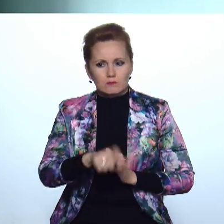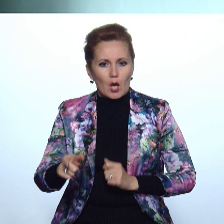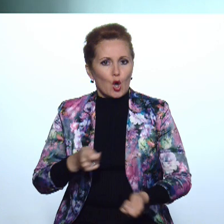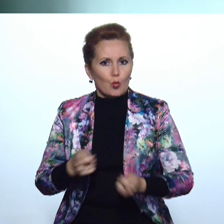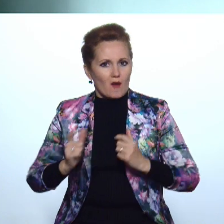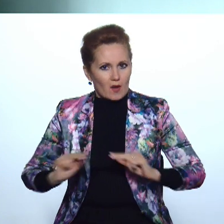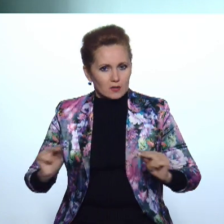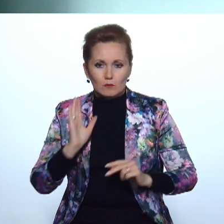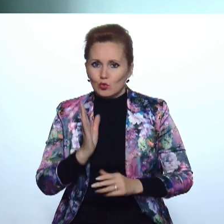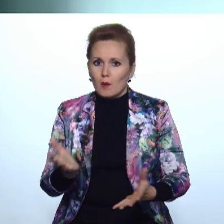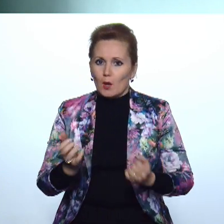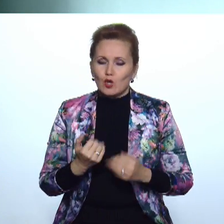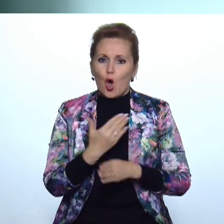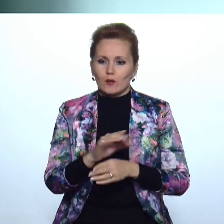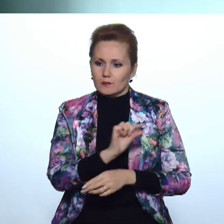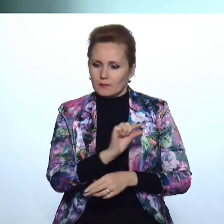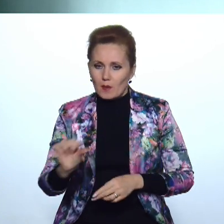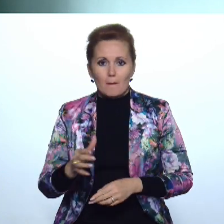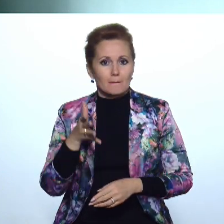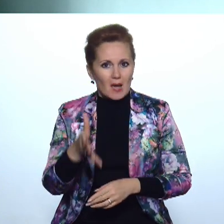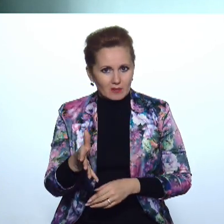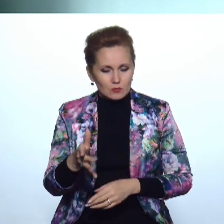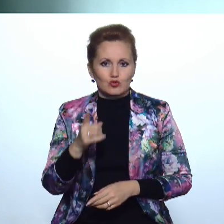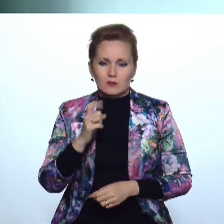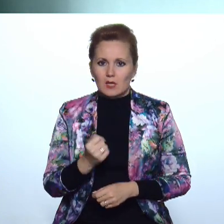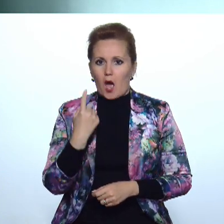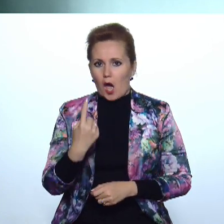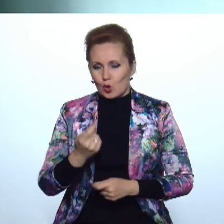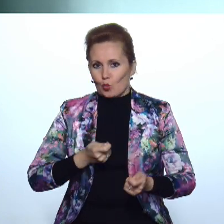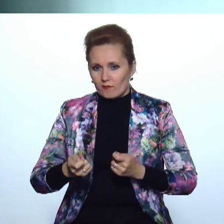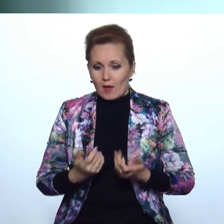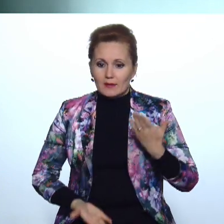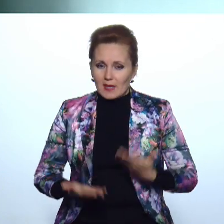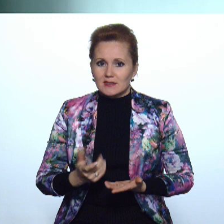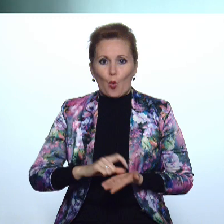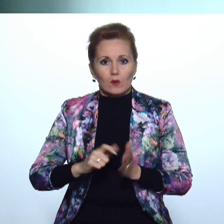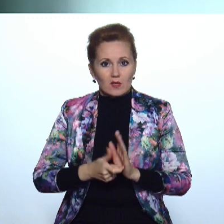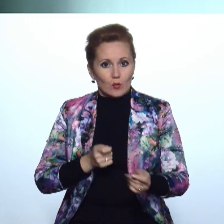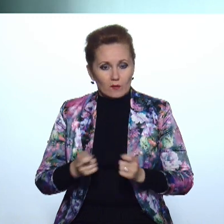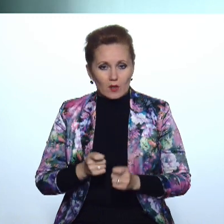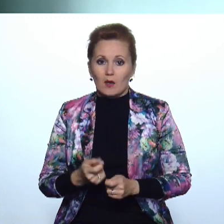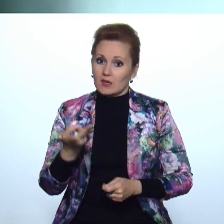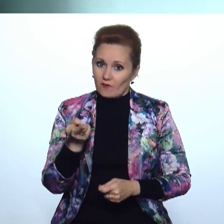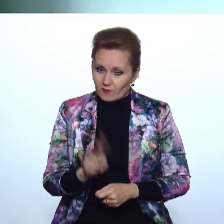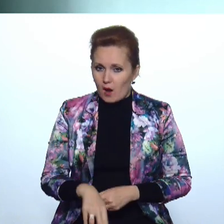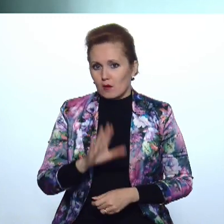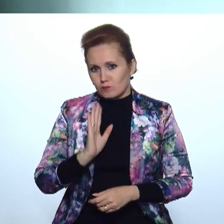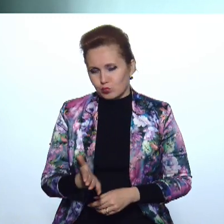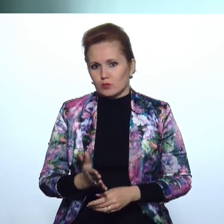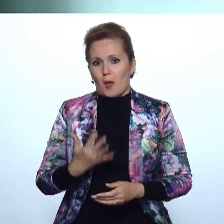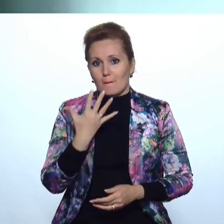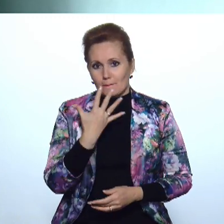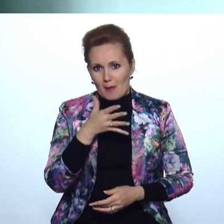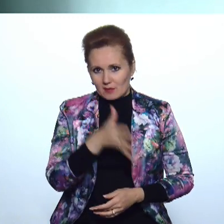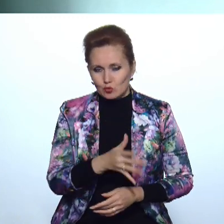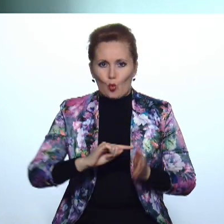будет получать отдельной строкой по 5000 за одно классное руководство. Если у классного руководителя два классного руководства, то они будут получать